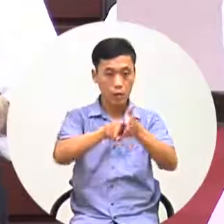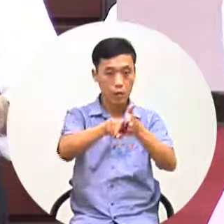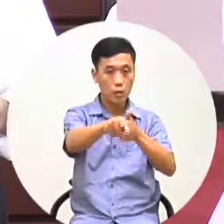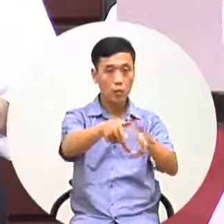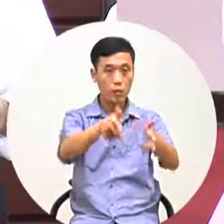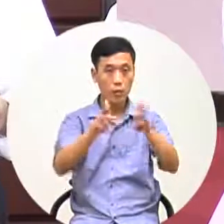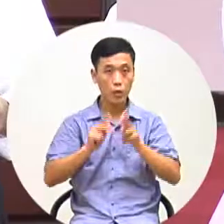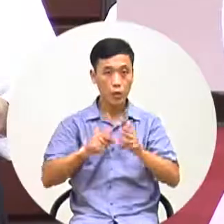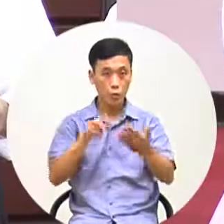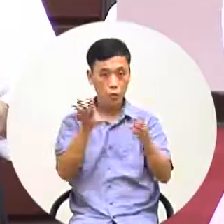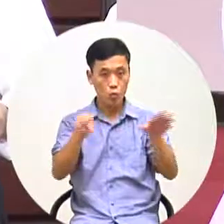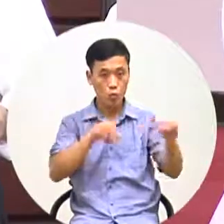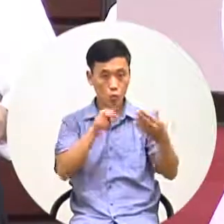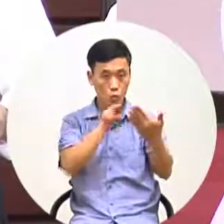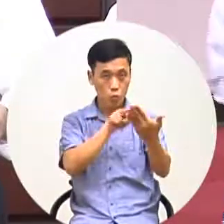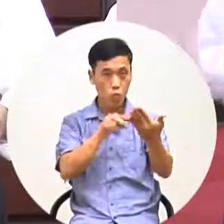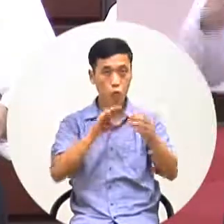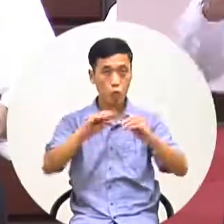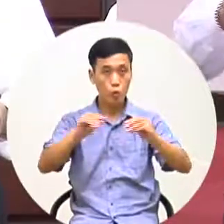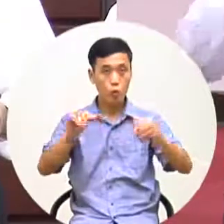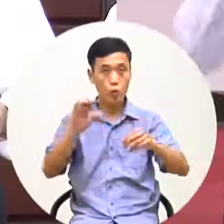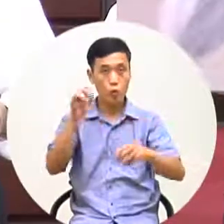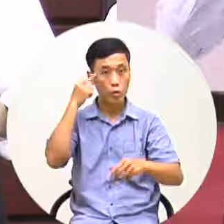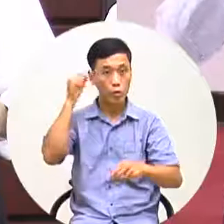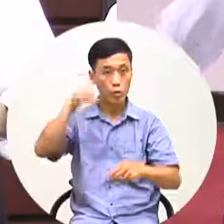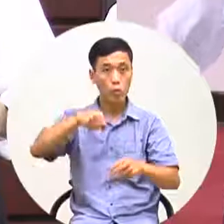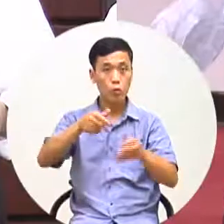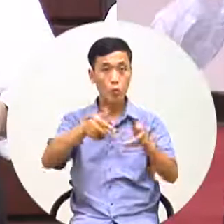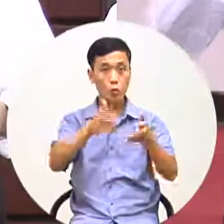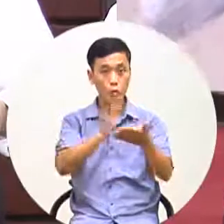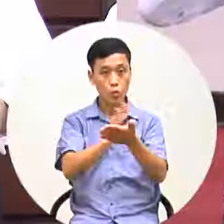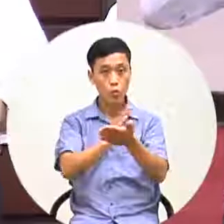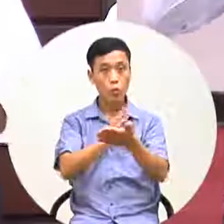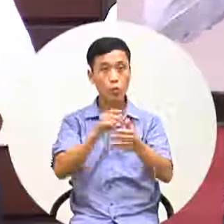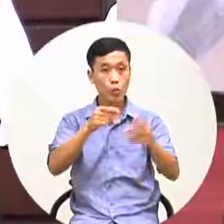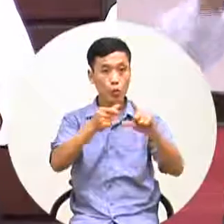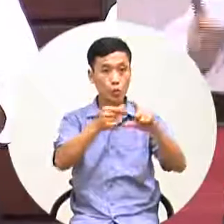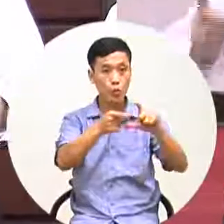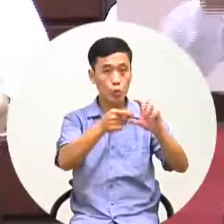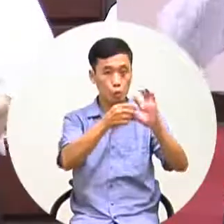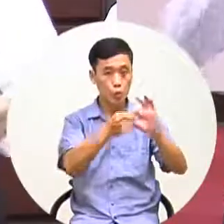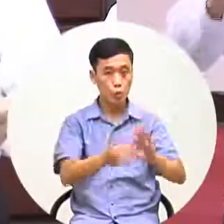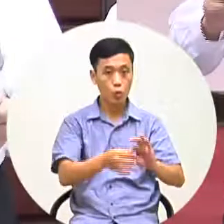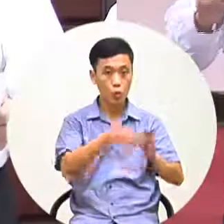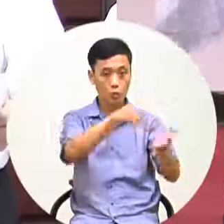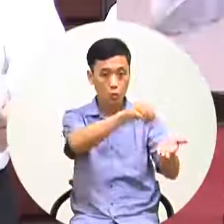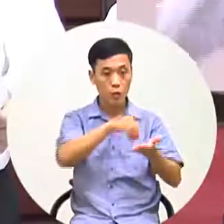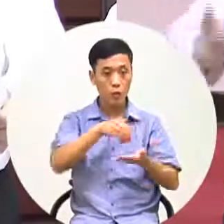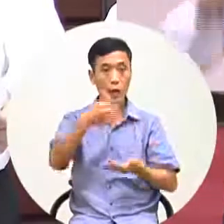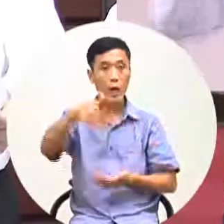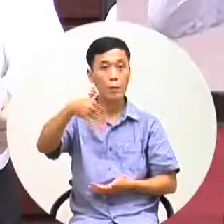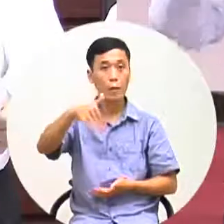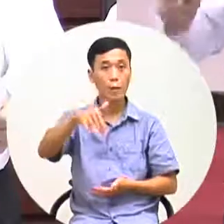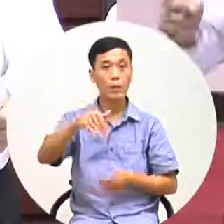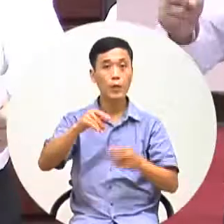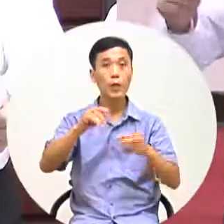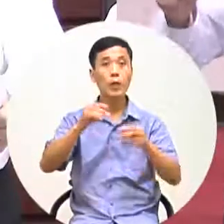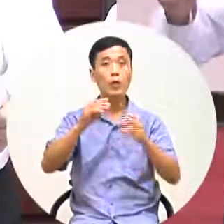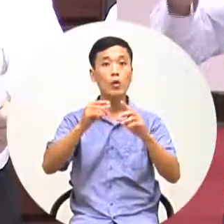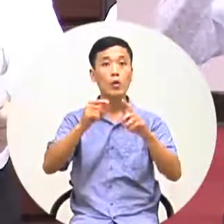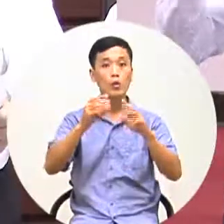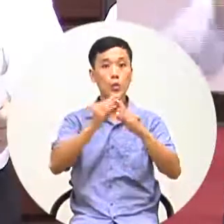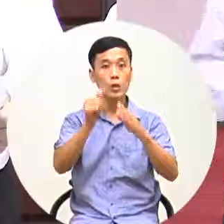书，区公所还没有拿到。 局长，土地同意书呢，只剩下一